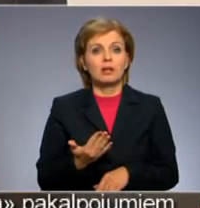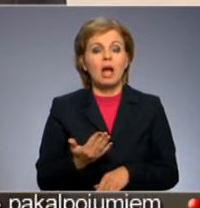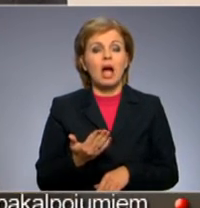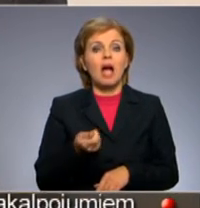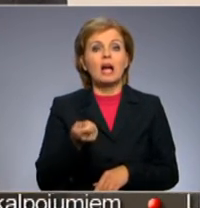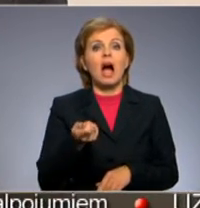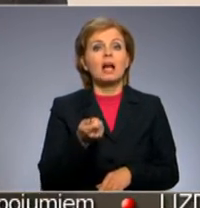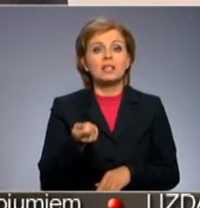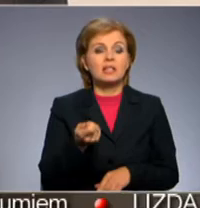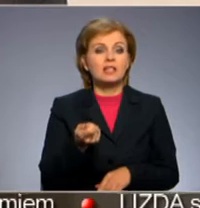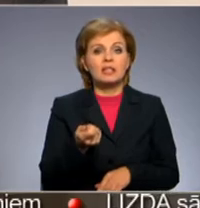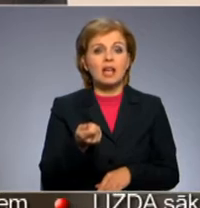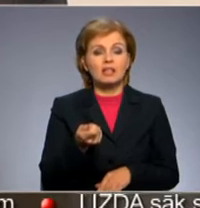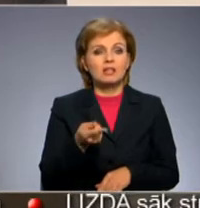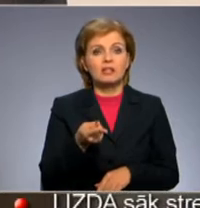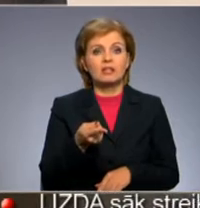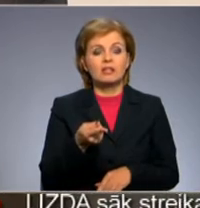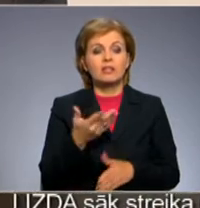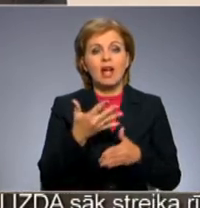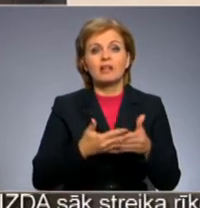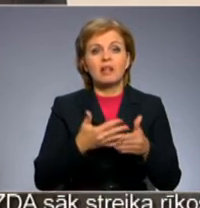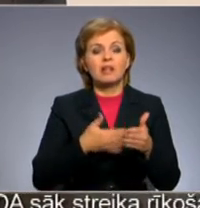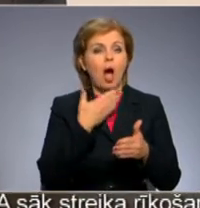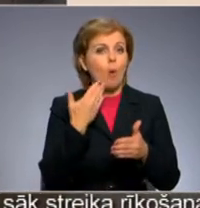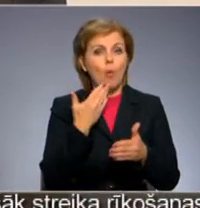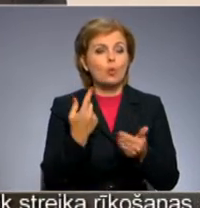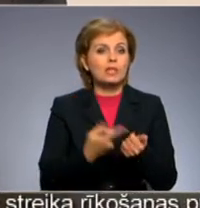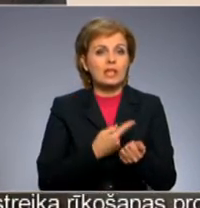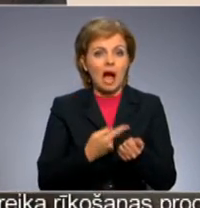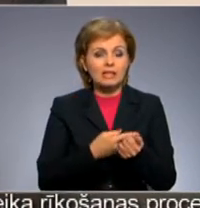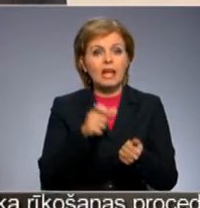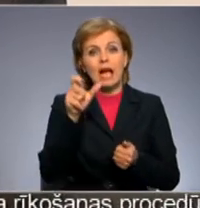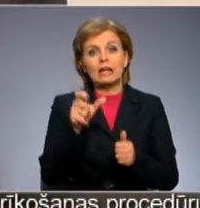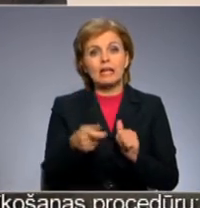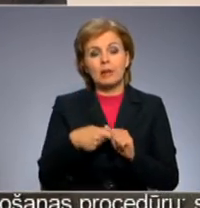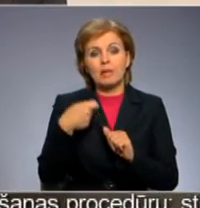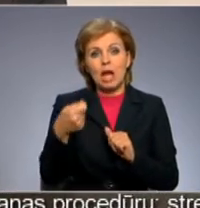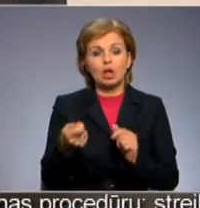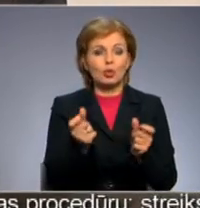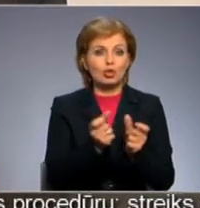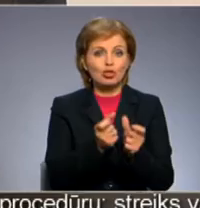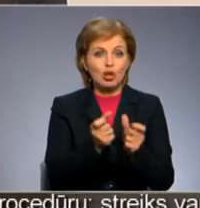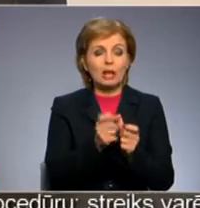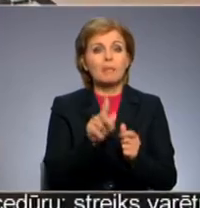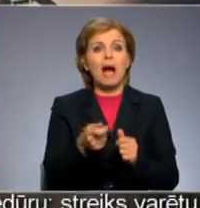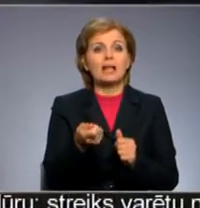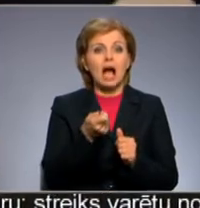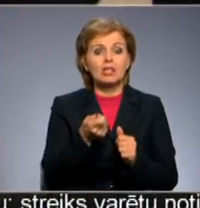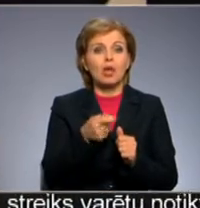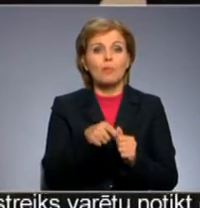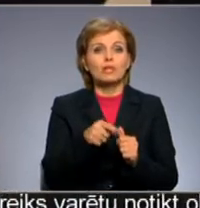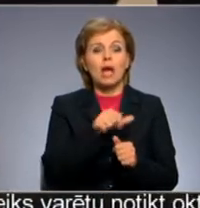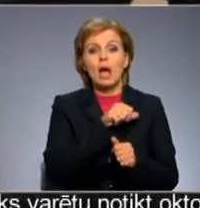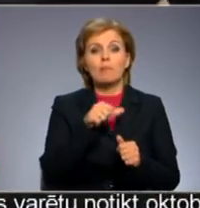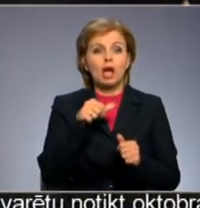kases operācija netiek uzskaitīta. Tātad klientam tiek izdots čeks par kases operāciju, bet pašā kases